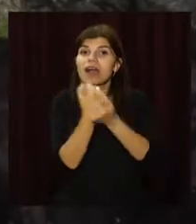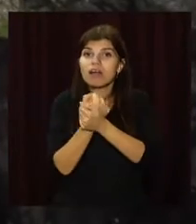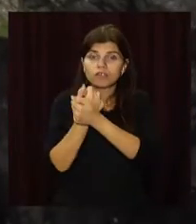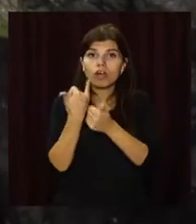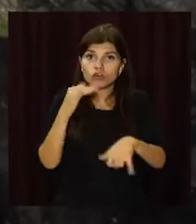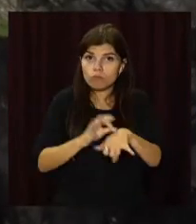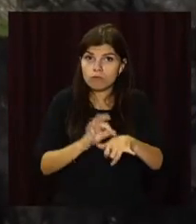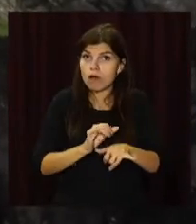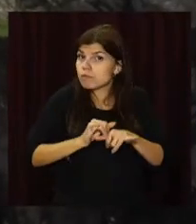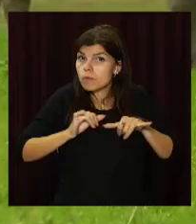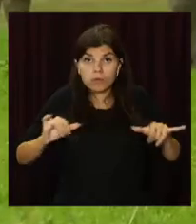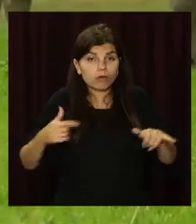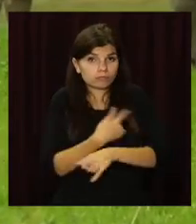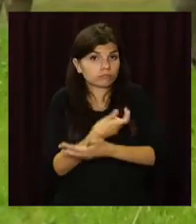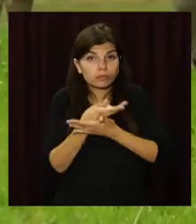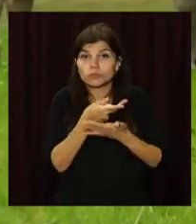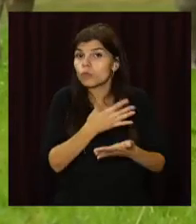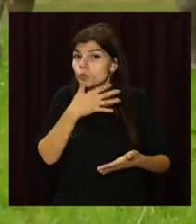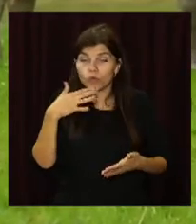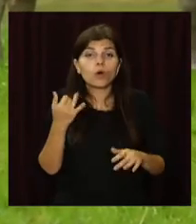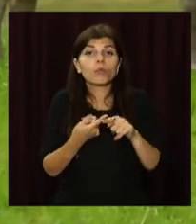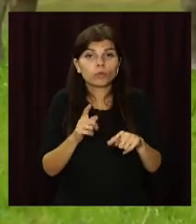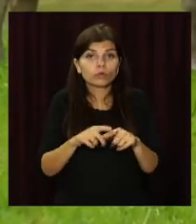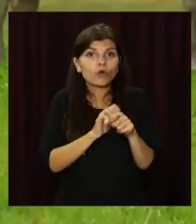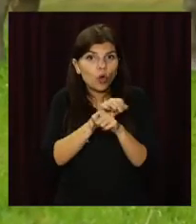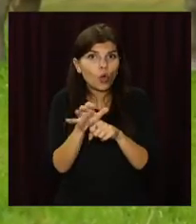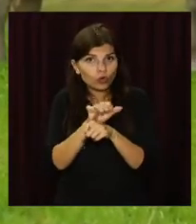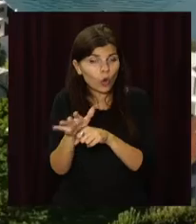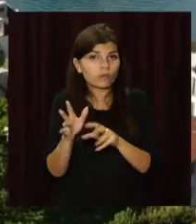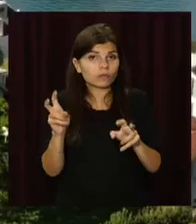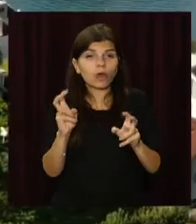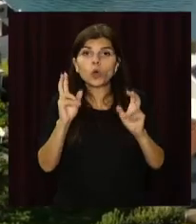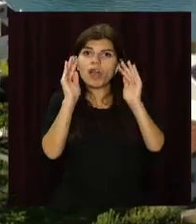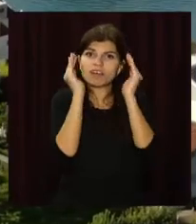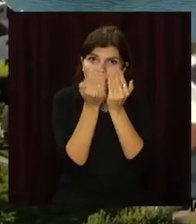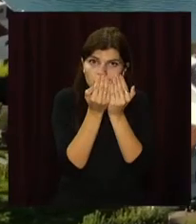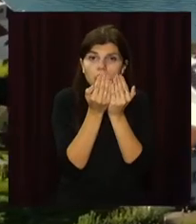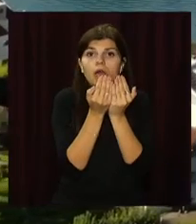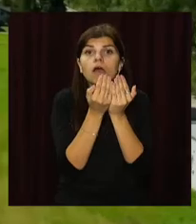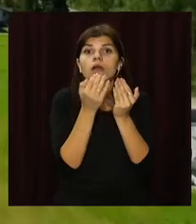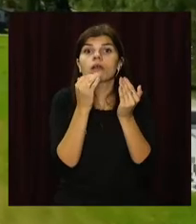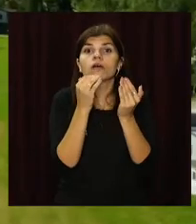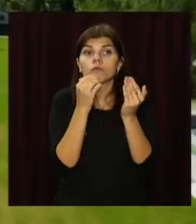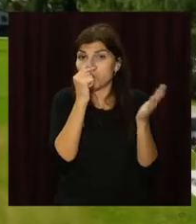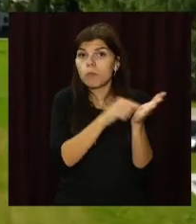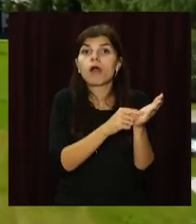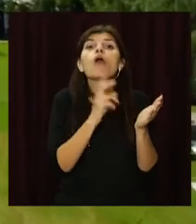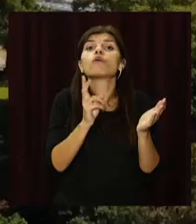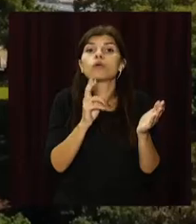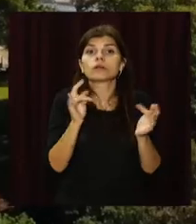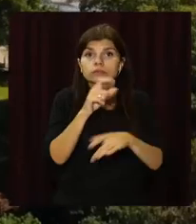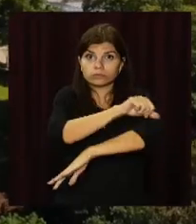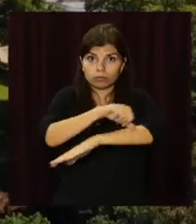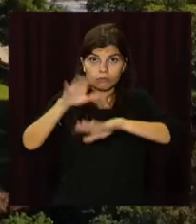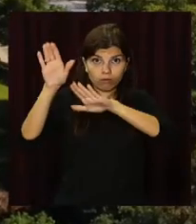зросла кількість захворювань та госпіталізацій. Причому багато з тих, хто потрапив до реанімації, повернулися з-за кордону. Відтак, усі туристи